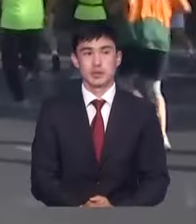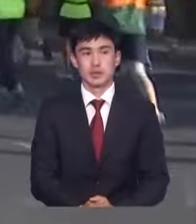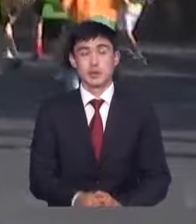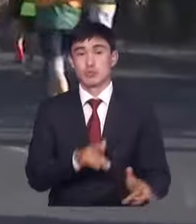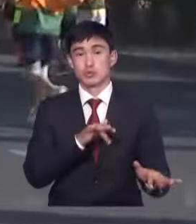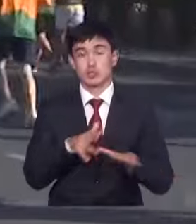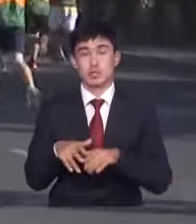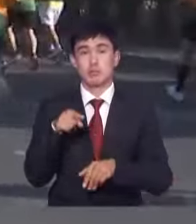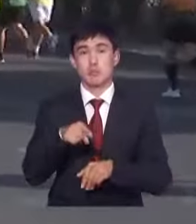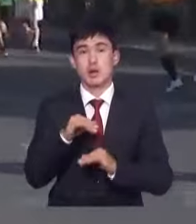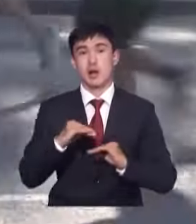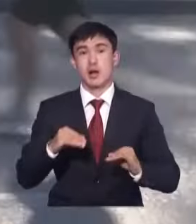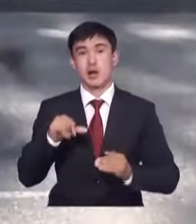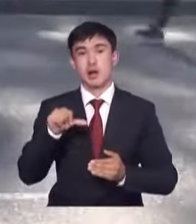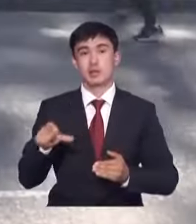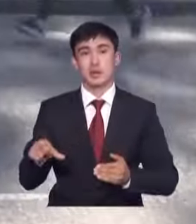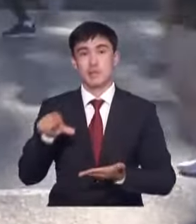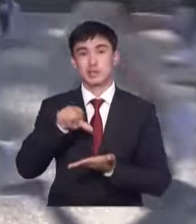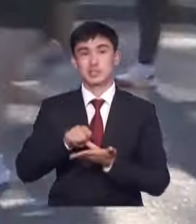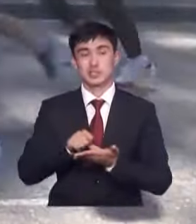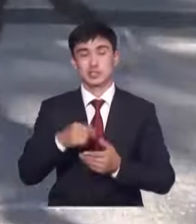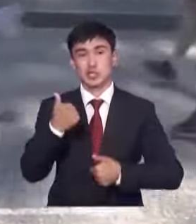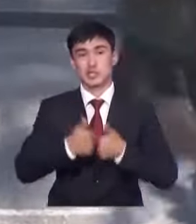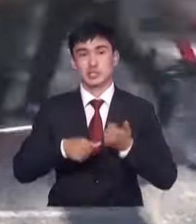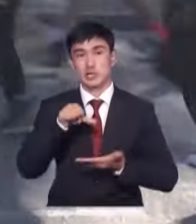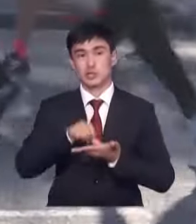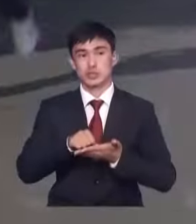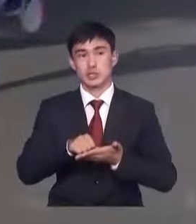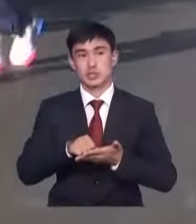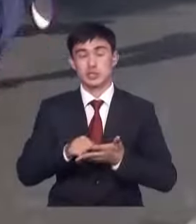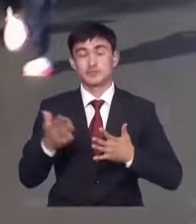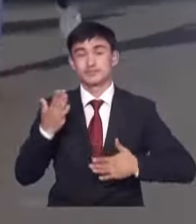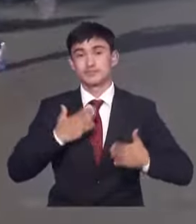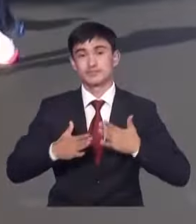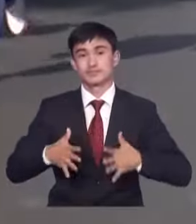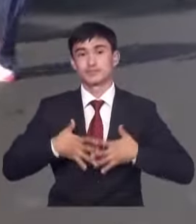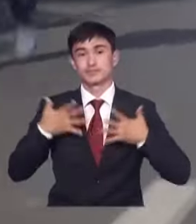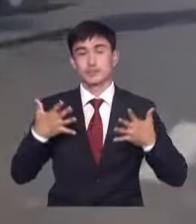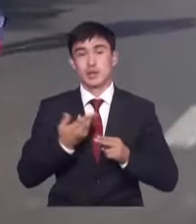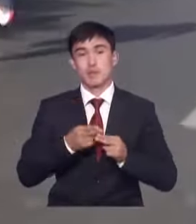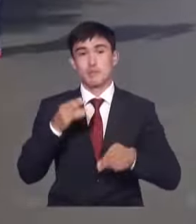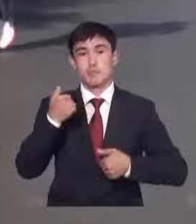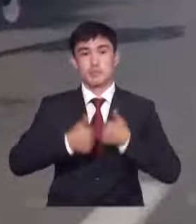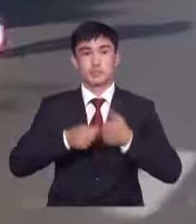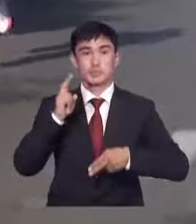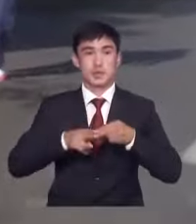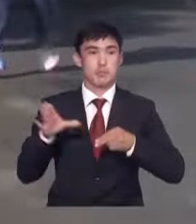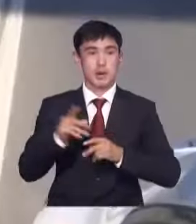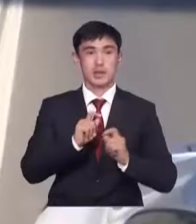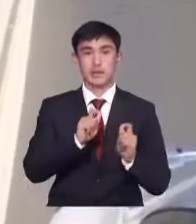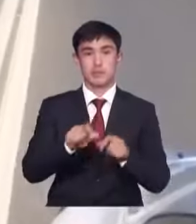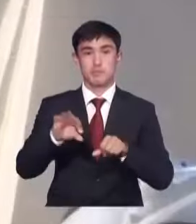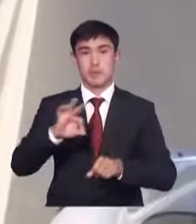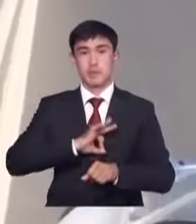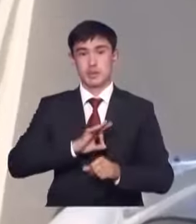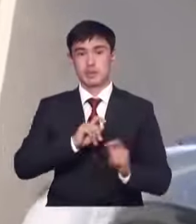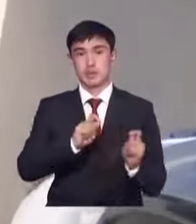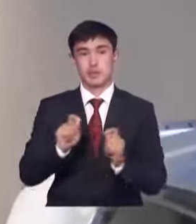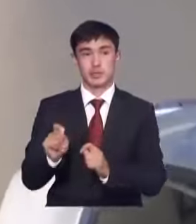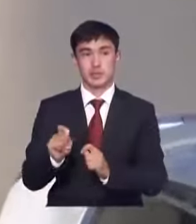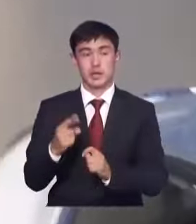шараға мыңға жуық адам қатысты. Жарысқа қатысушылар бір серігіп қалғандарын айтады. Бәсеке соңында барлығы естелік медальдармен